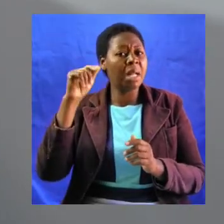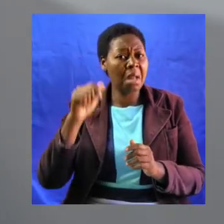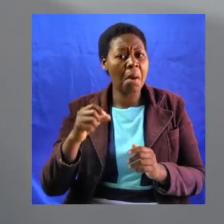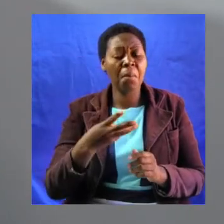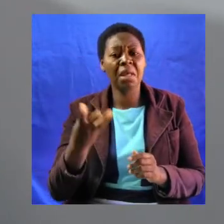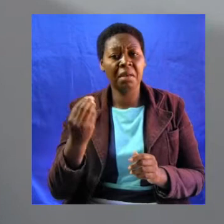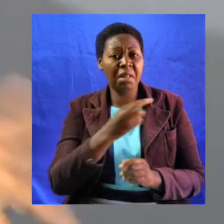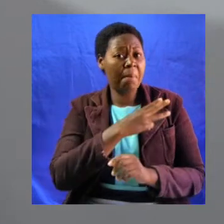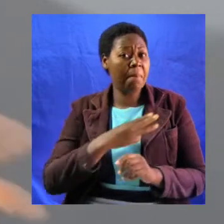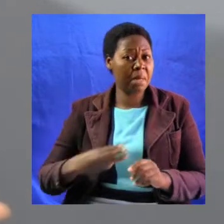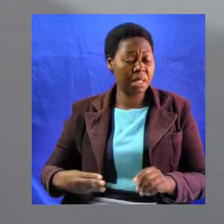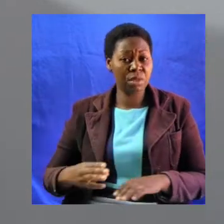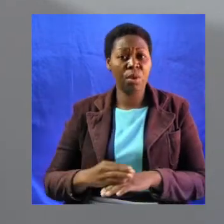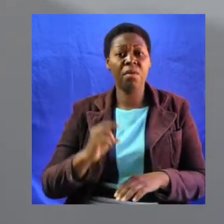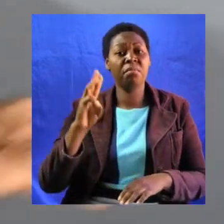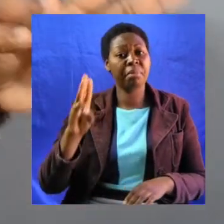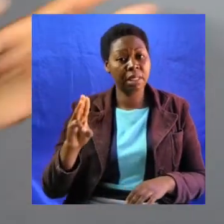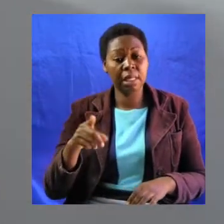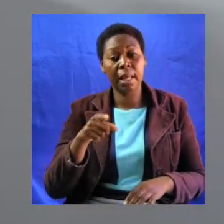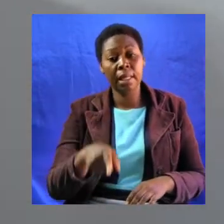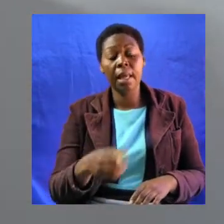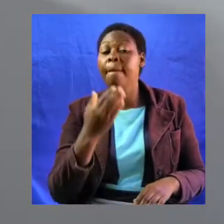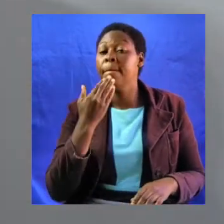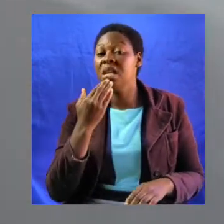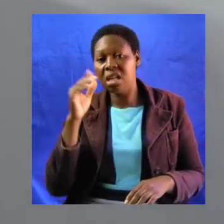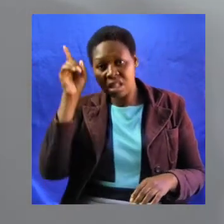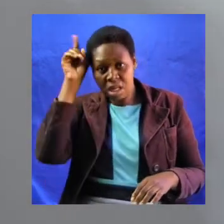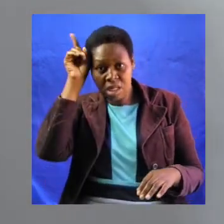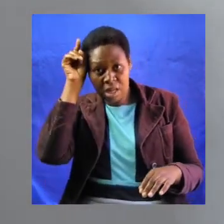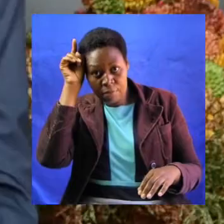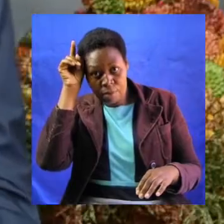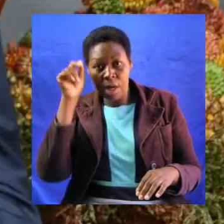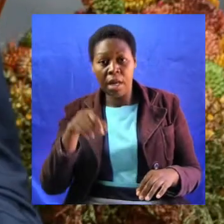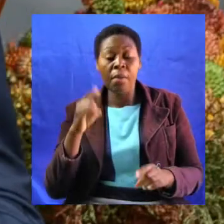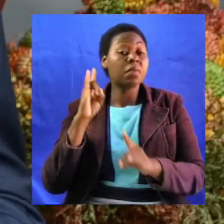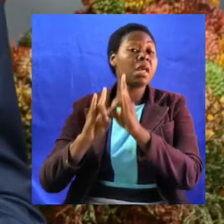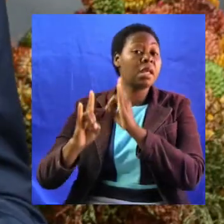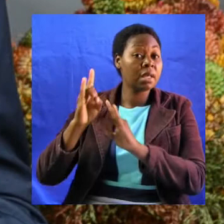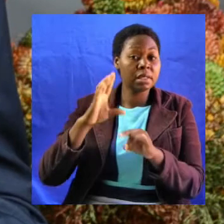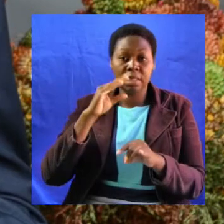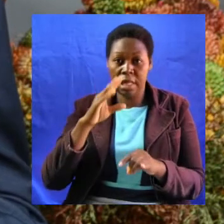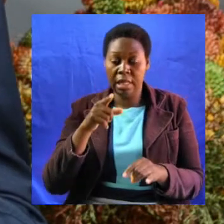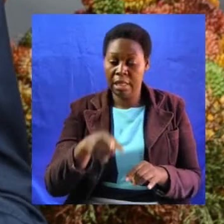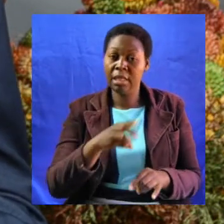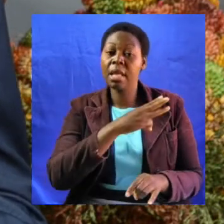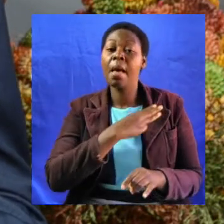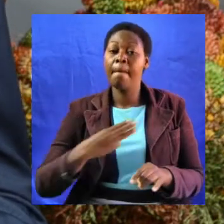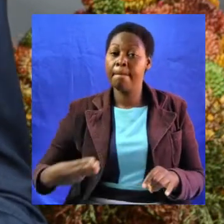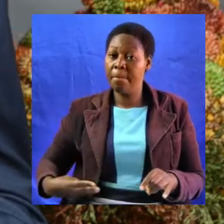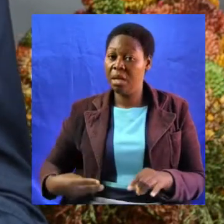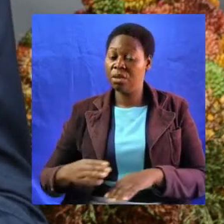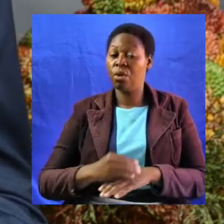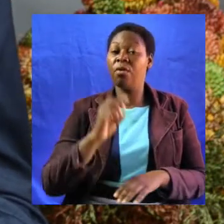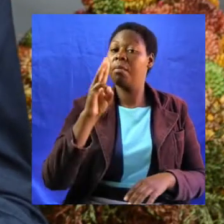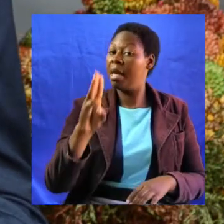wePezhia ari kukanganisa zvinhu, patsananguro ipapo nenhoroondo yatapai. Ari kunzi muchinda wePezhia, umambo hwanga